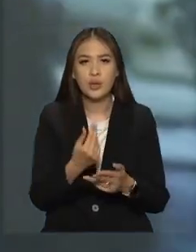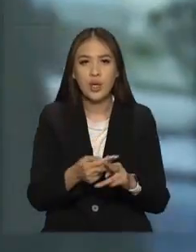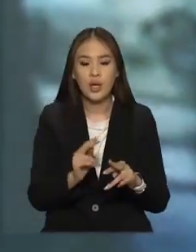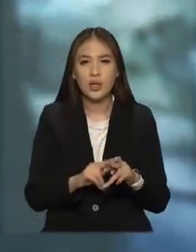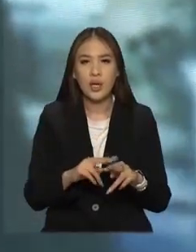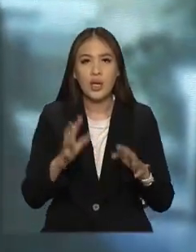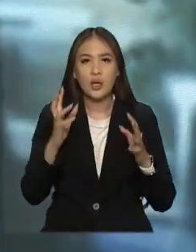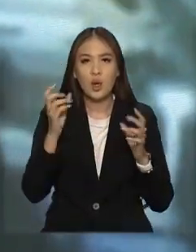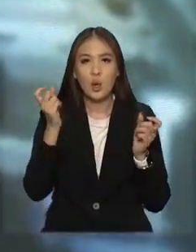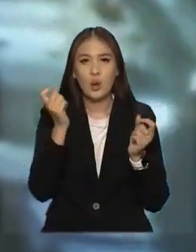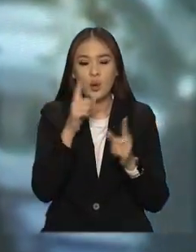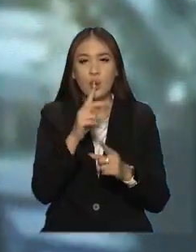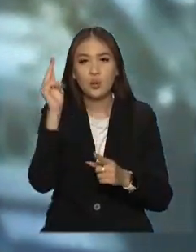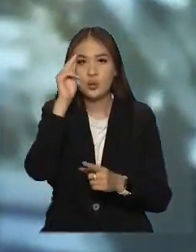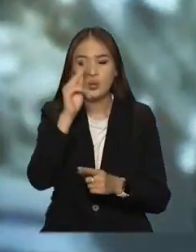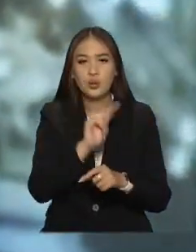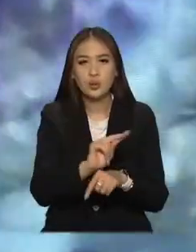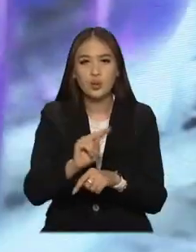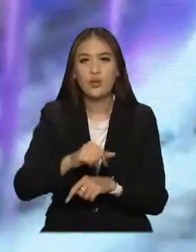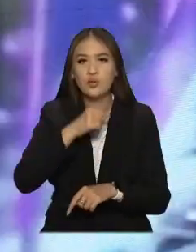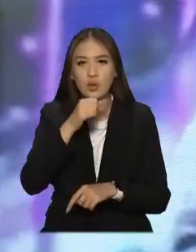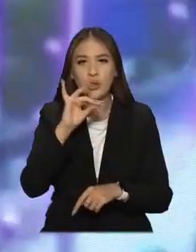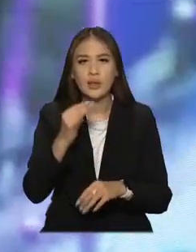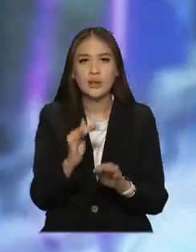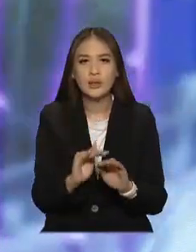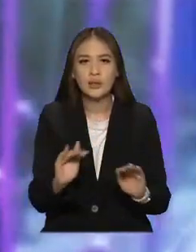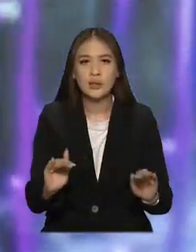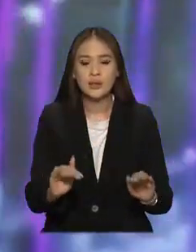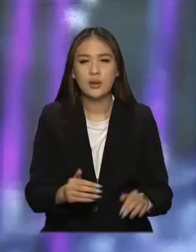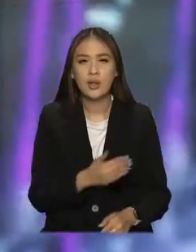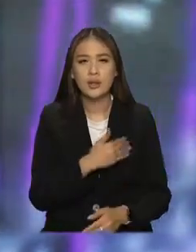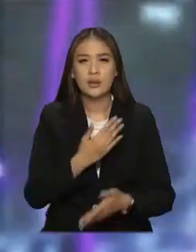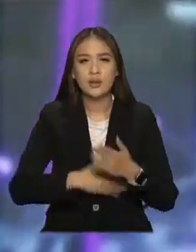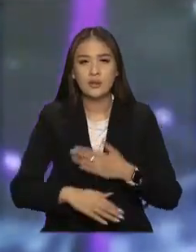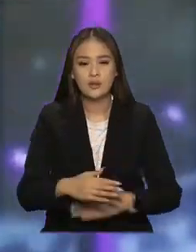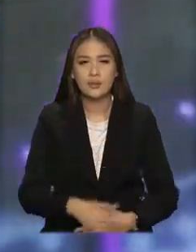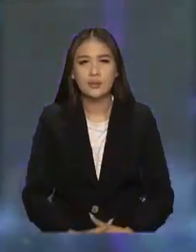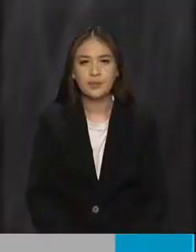методике она намерена обучать взрослых и детей с особыми потребностями